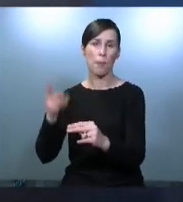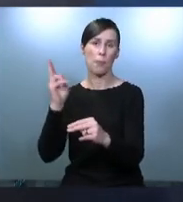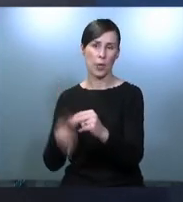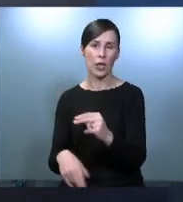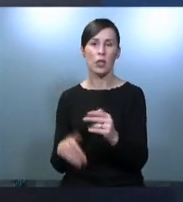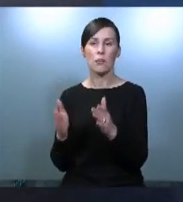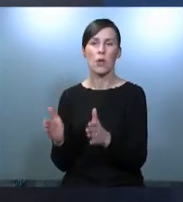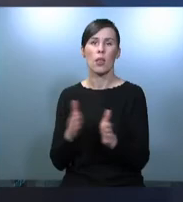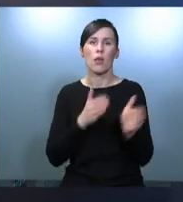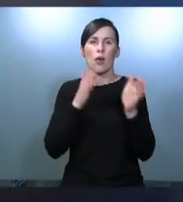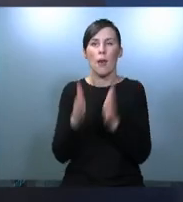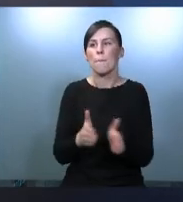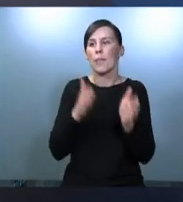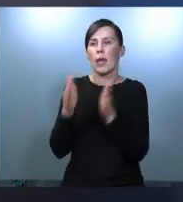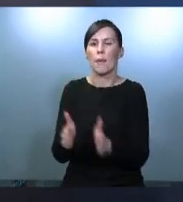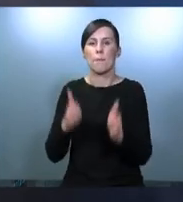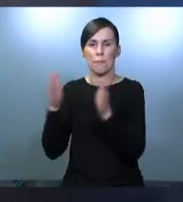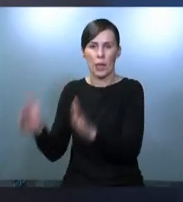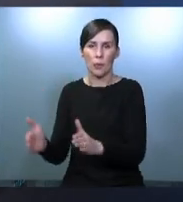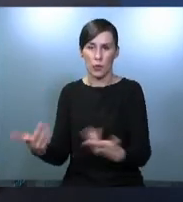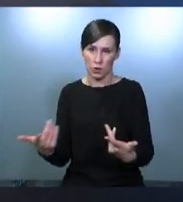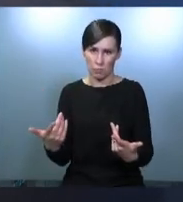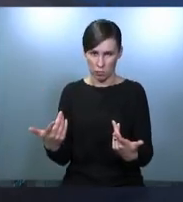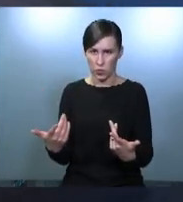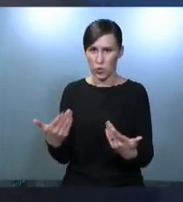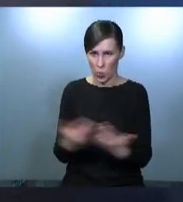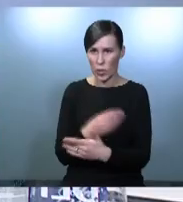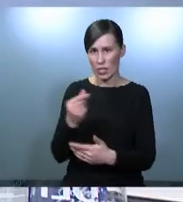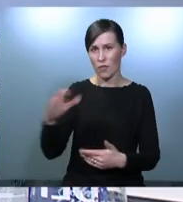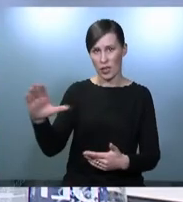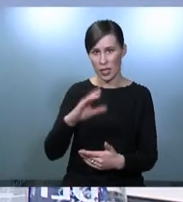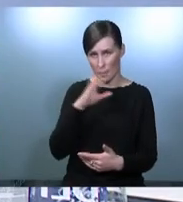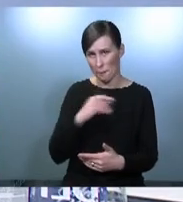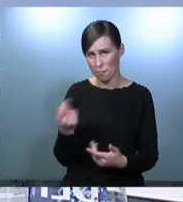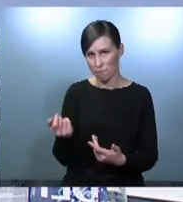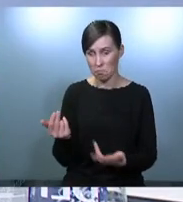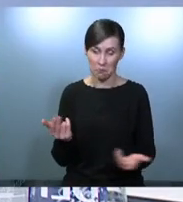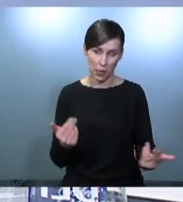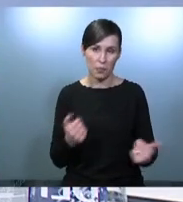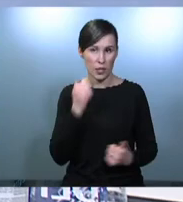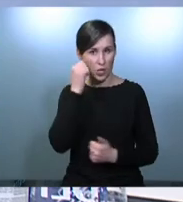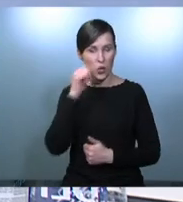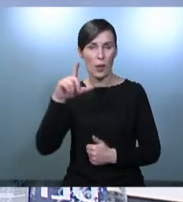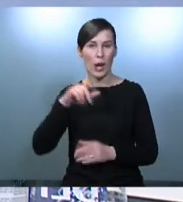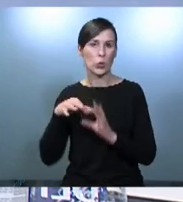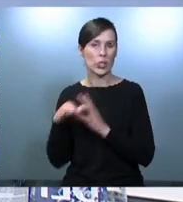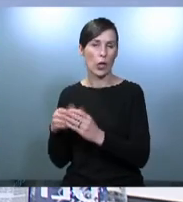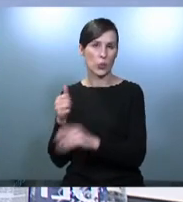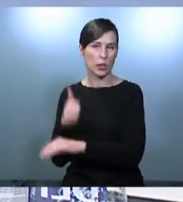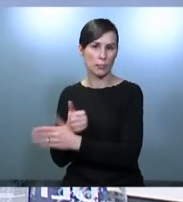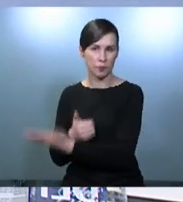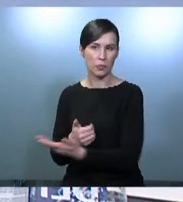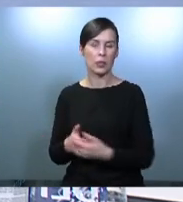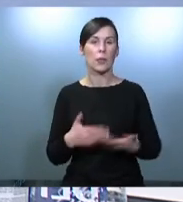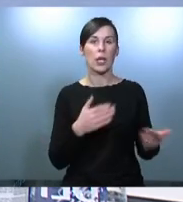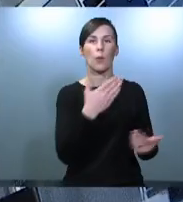tai padės pritraukti naujas investicijas, jūsų nuomonė, taip? Ačiū, taip, ponai Virmantui Bikeliui, Lietuvos Respublikos liberalų sąjūdis. Mes klausom